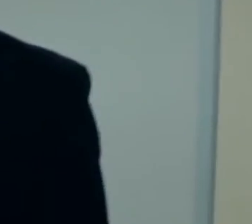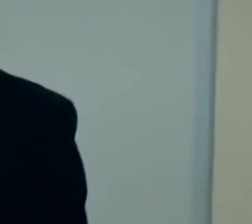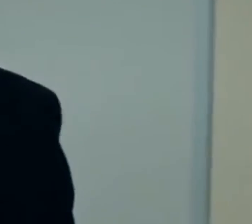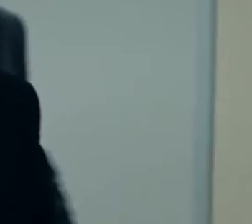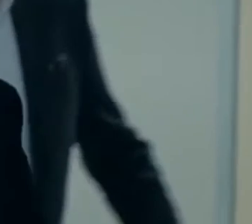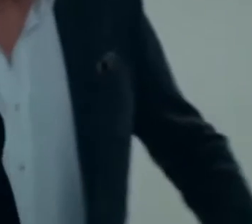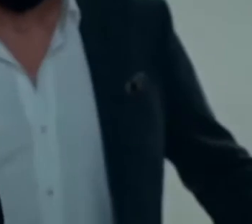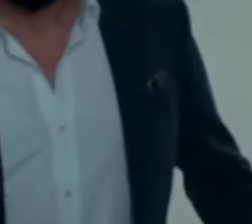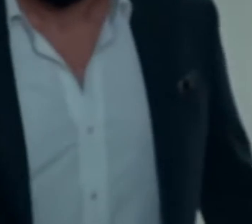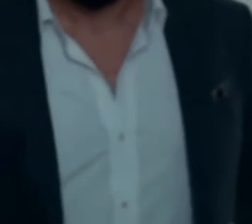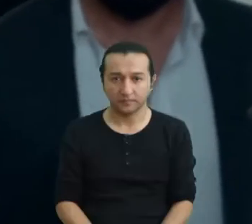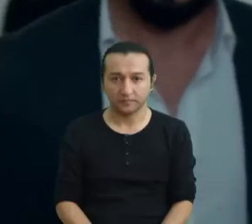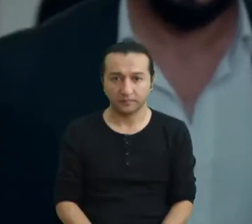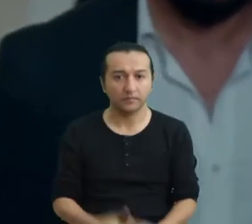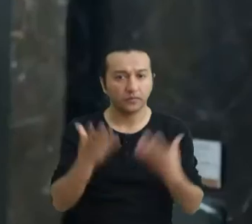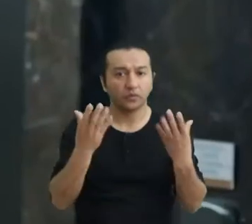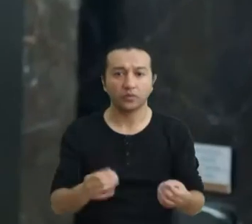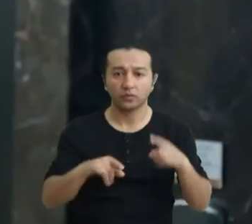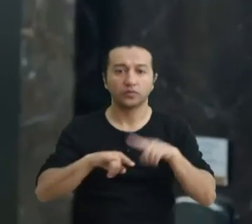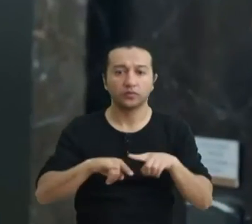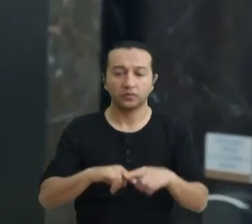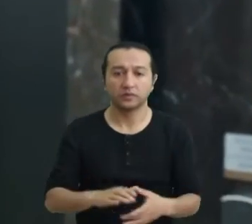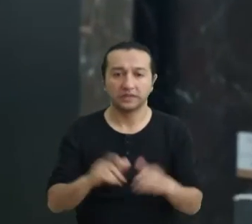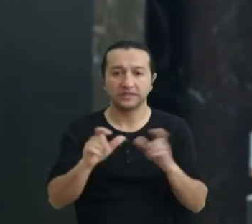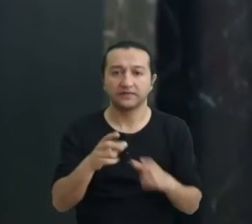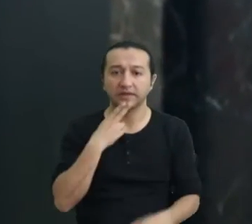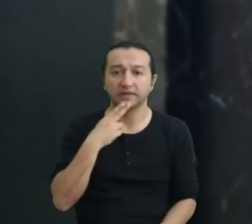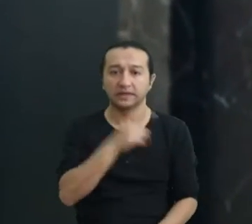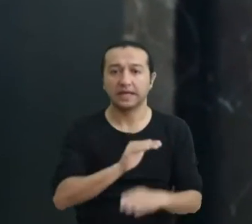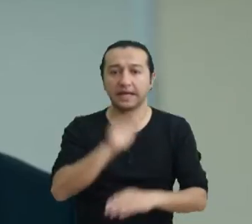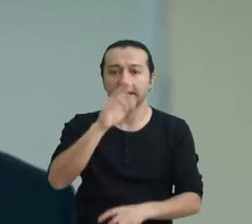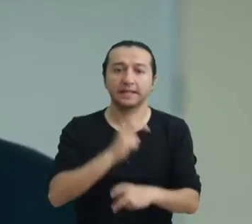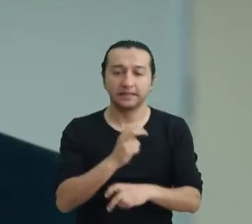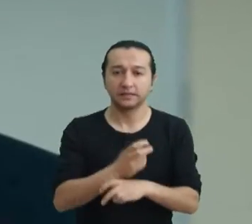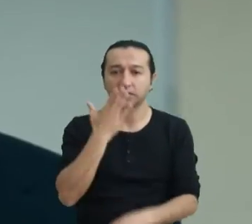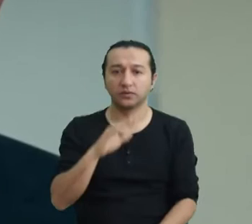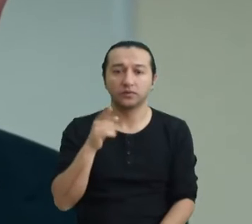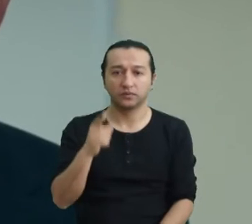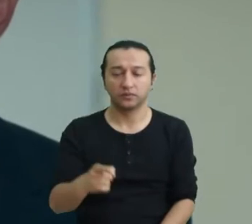Polatlar da ona doğru yürüdüler. Ne oldu Hüsnü? Safiye Hanım'ın hayatı bir tehlikesi yok.